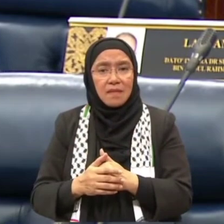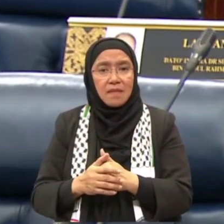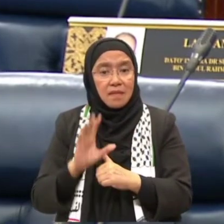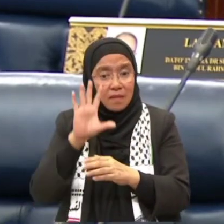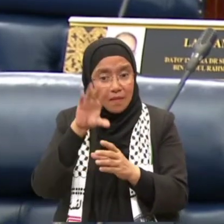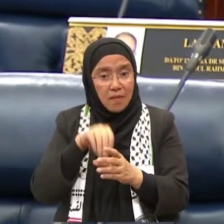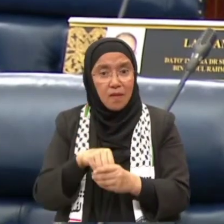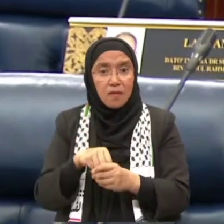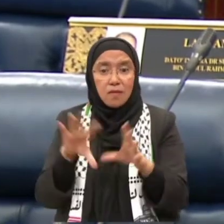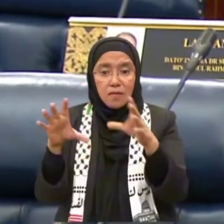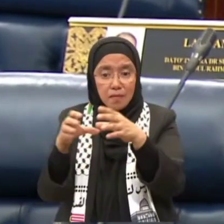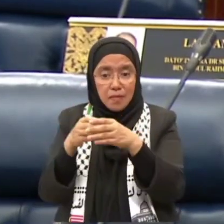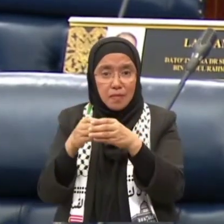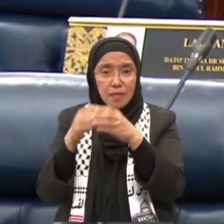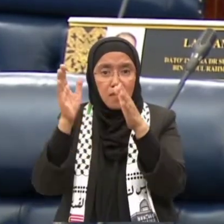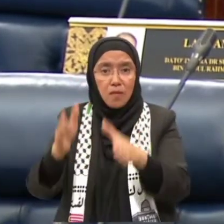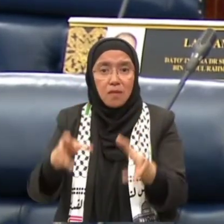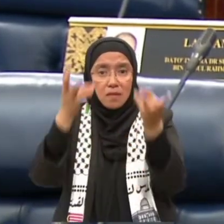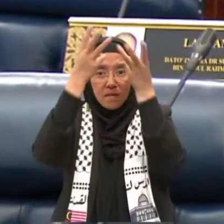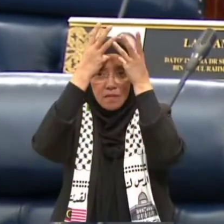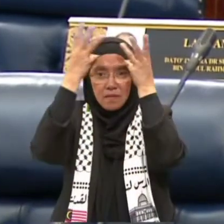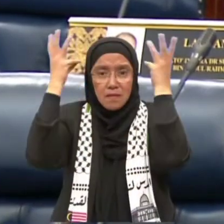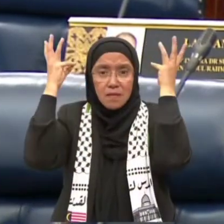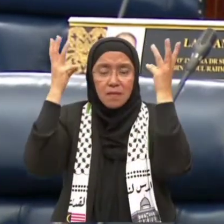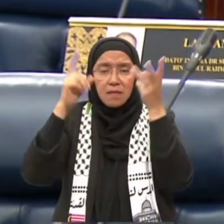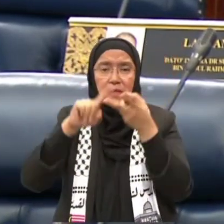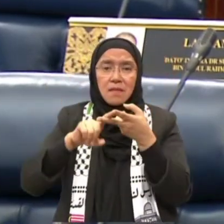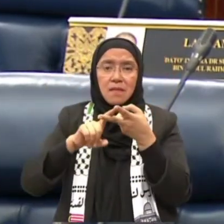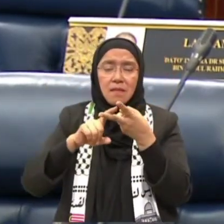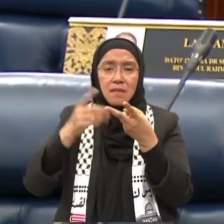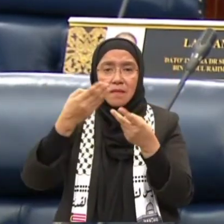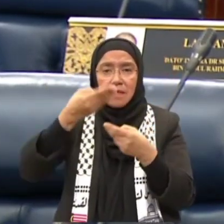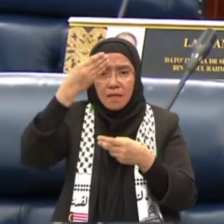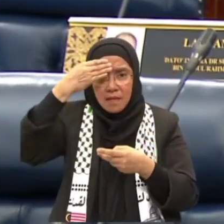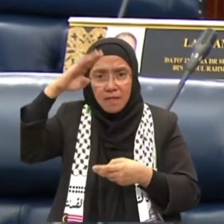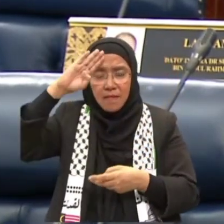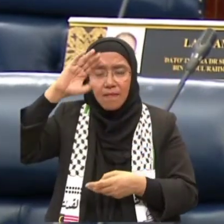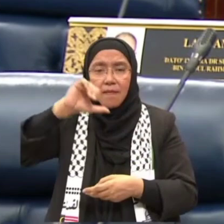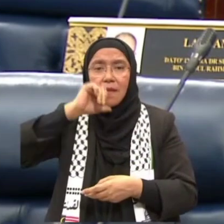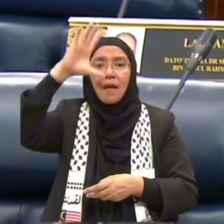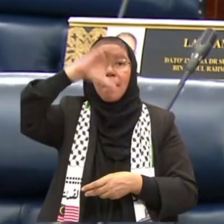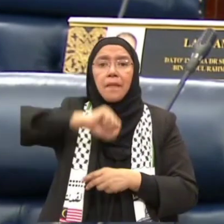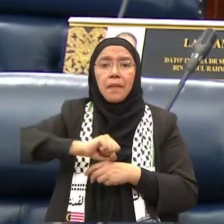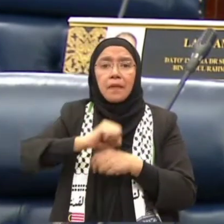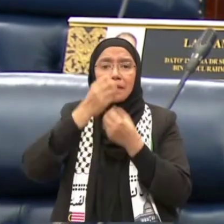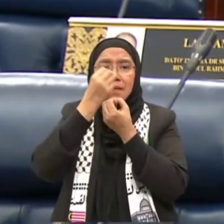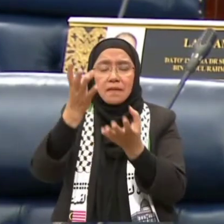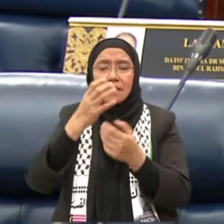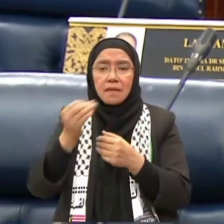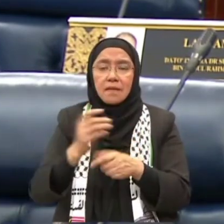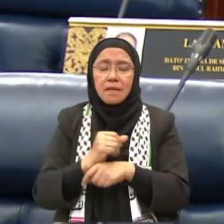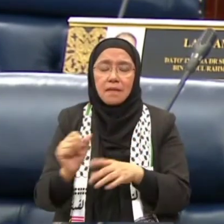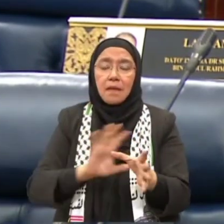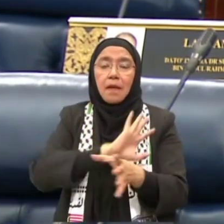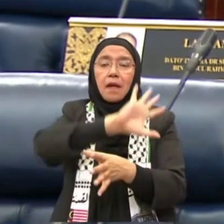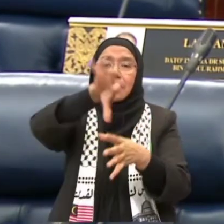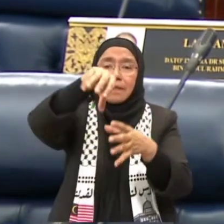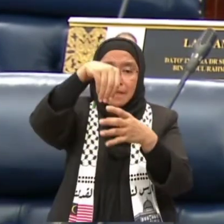asli dan bumi putera, tidak tercicir maklumatnya dan terangkum sekali dalam